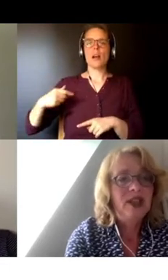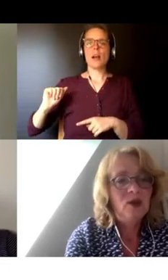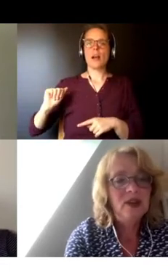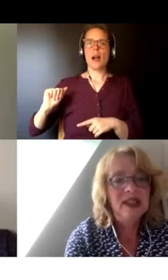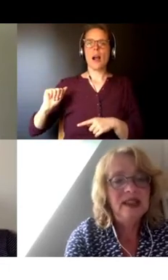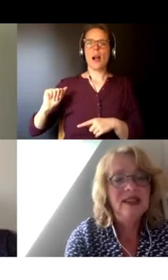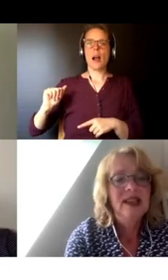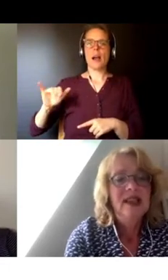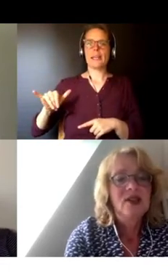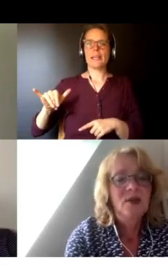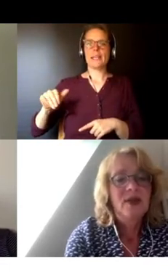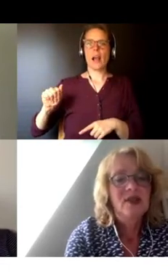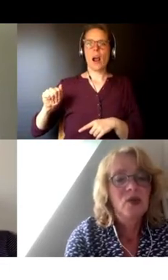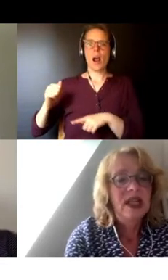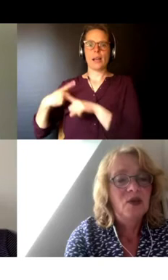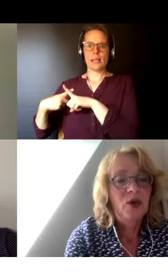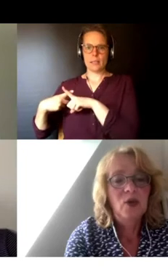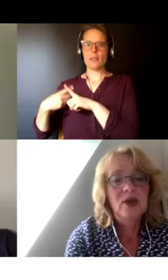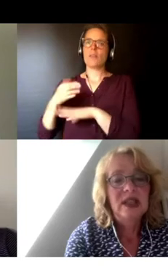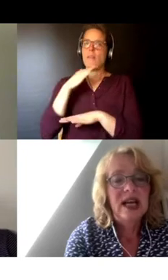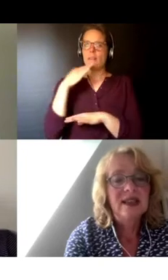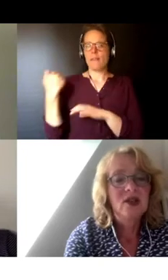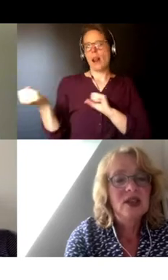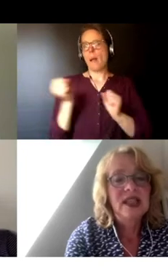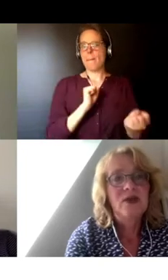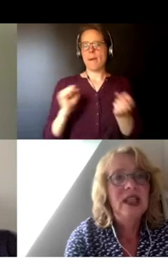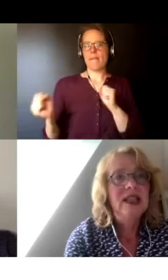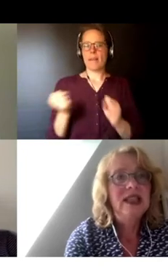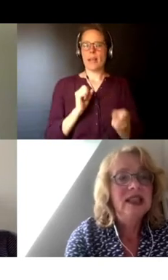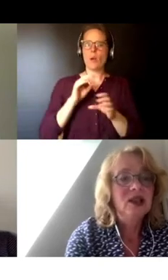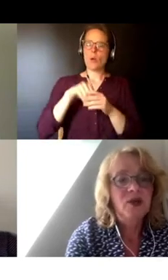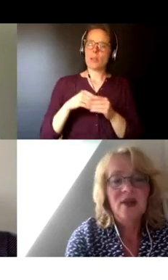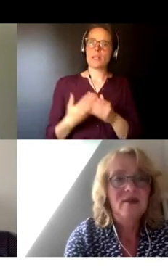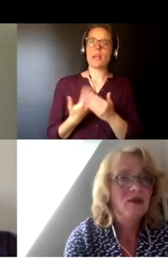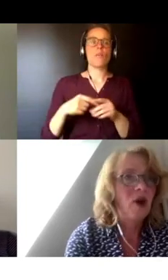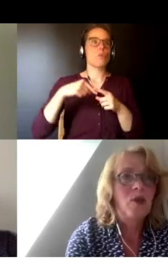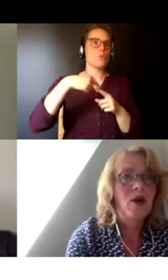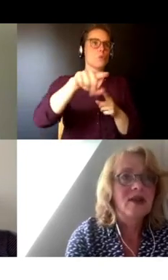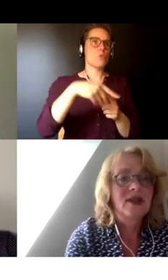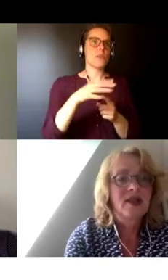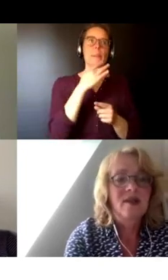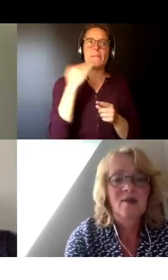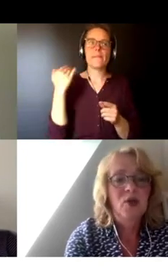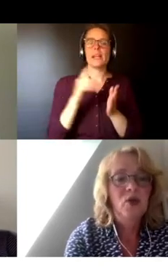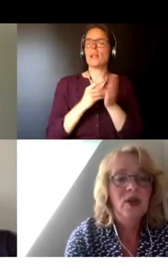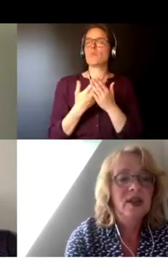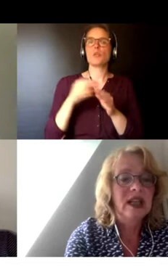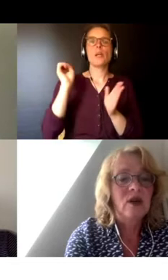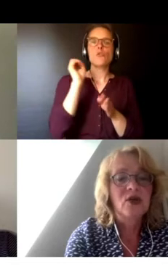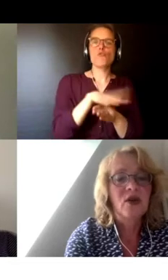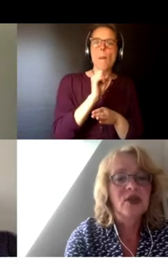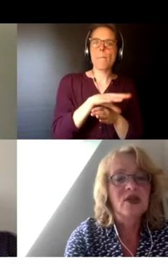viel Bewegung drin. Zum Zusenden von großen Daten nutzen ja viele die Dienste von Dropbox,